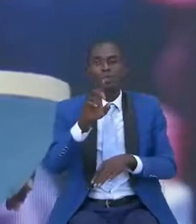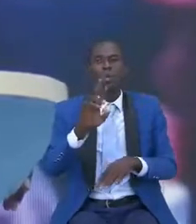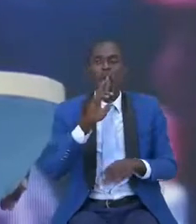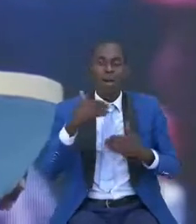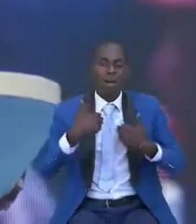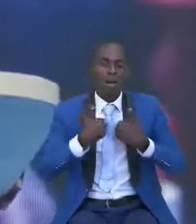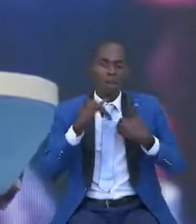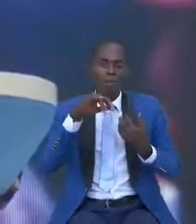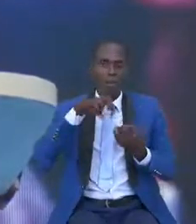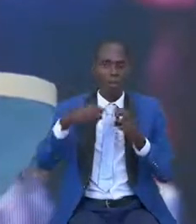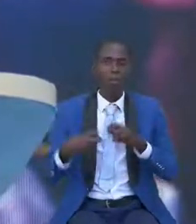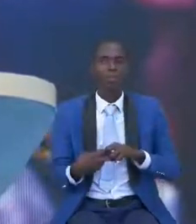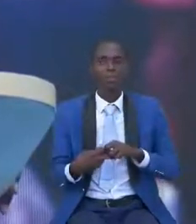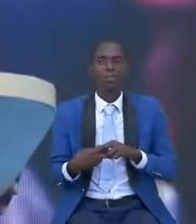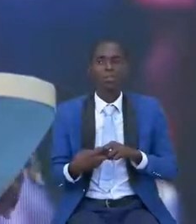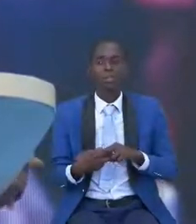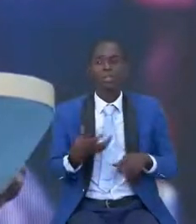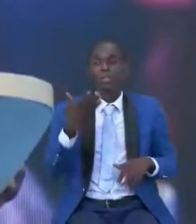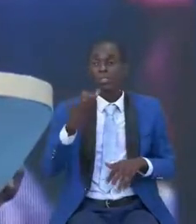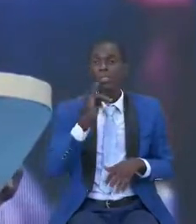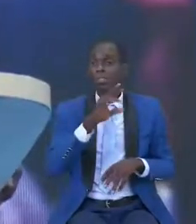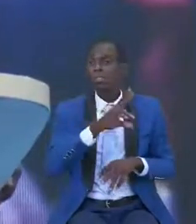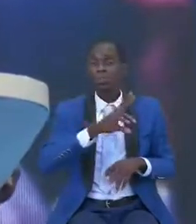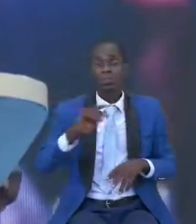mets l'autre main là où tu as le défi.